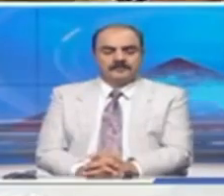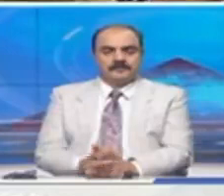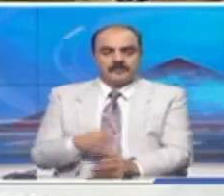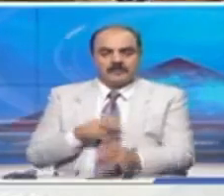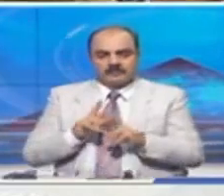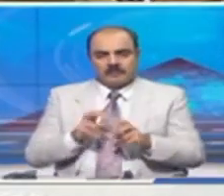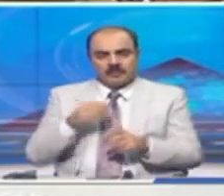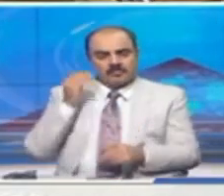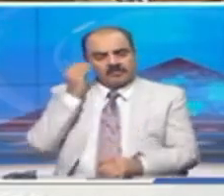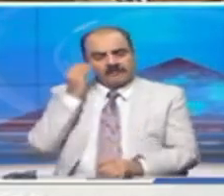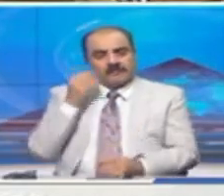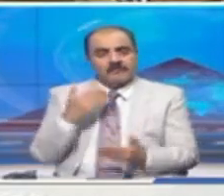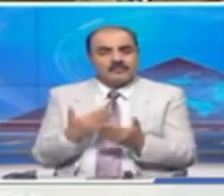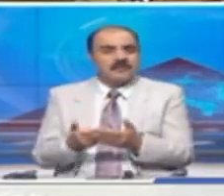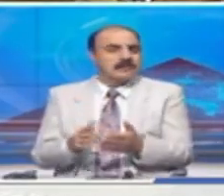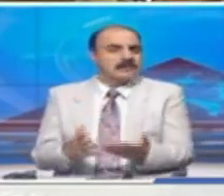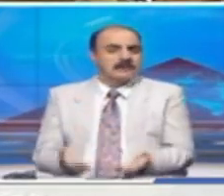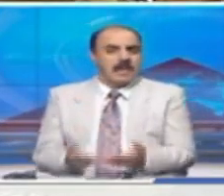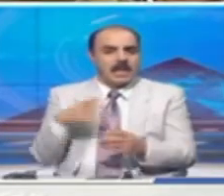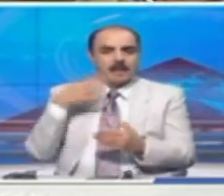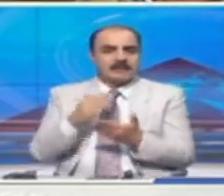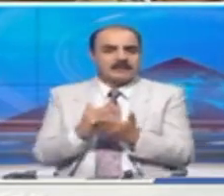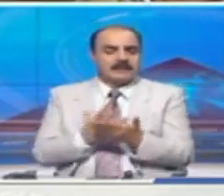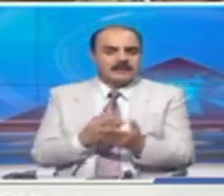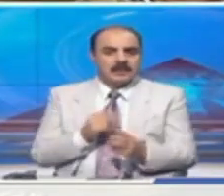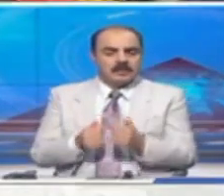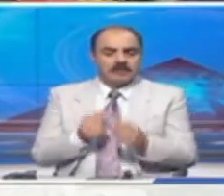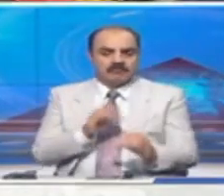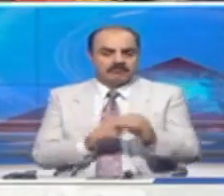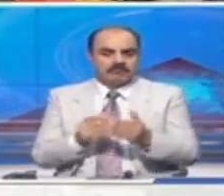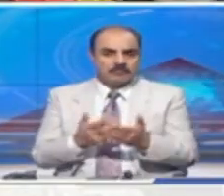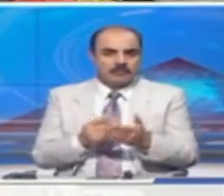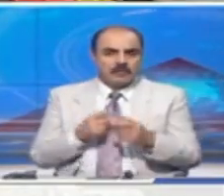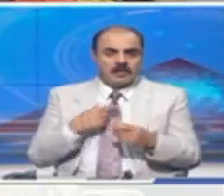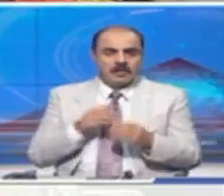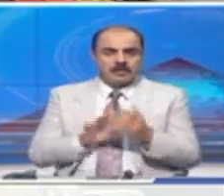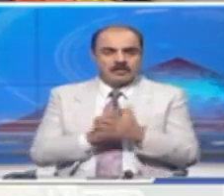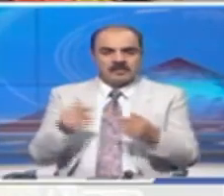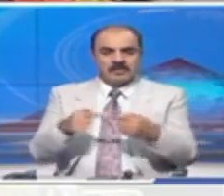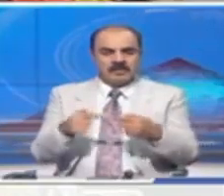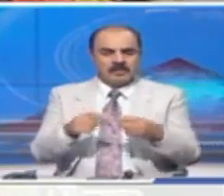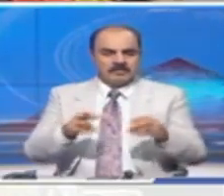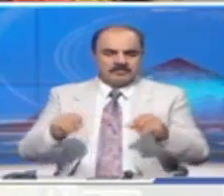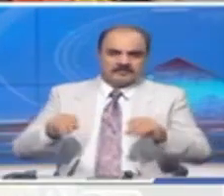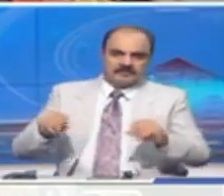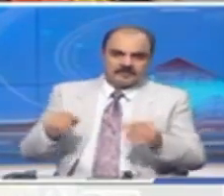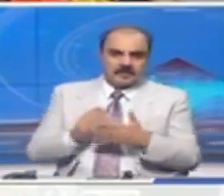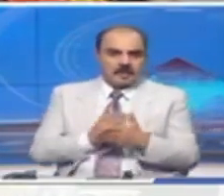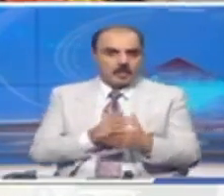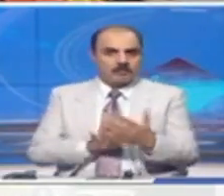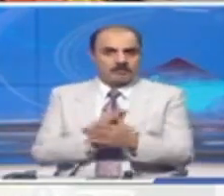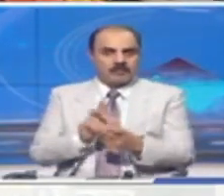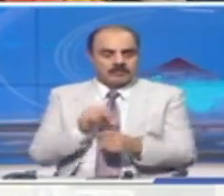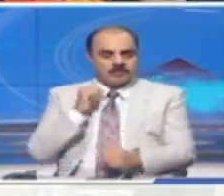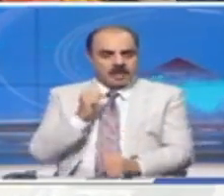لبحث سبل مساندة ليبيا ودعمها لإنهاء أزمتها السياسية وحل الخلافات بين أطرافها وتذليل